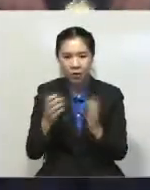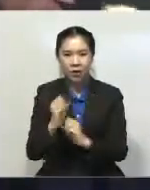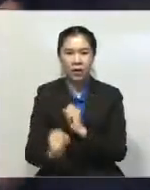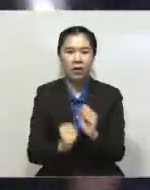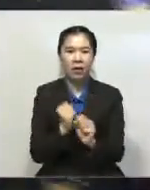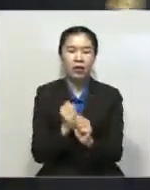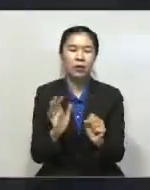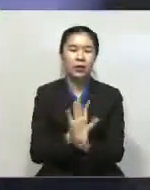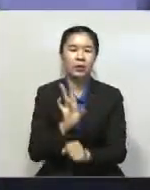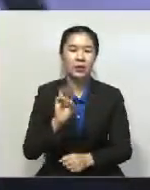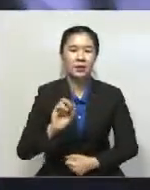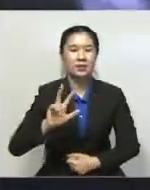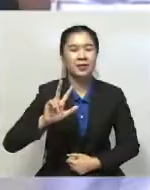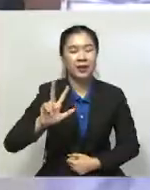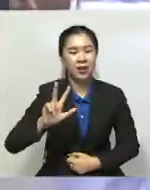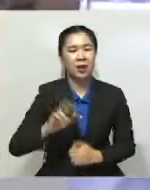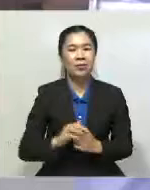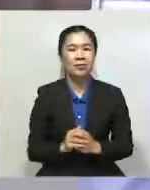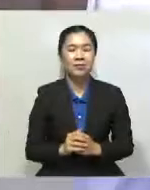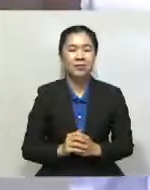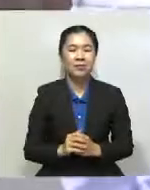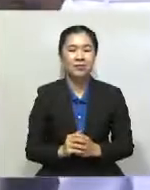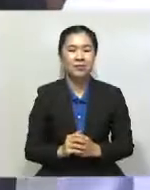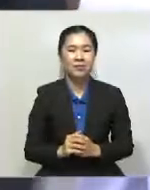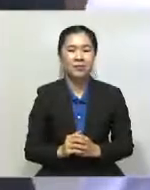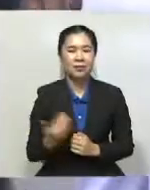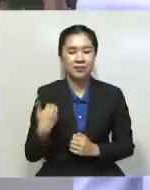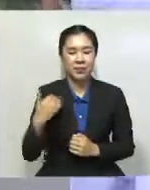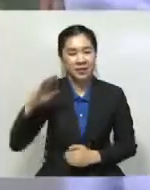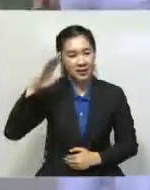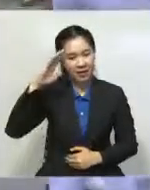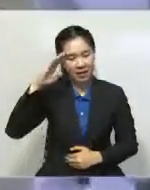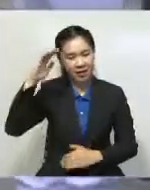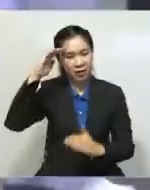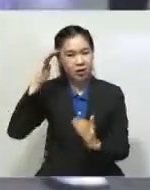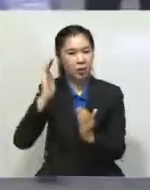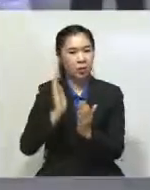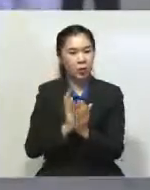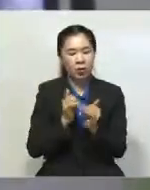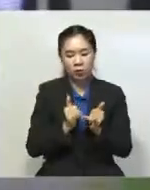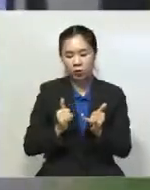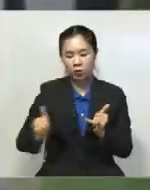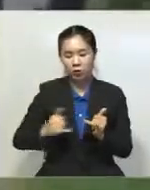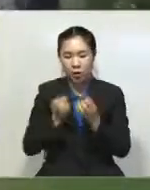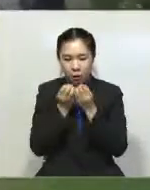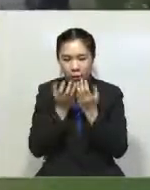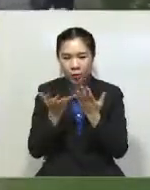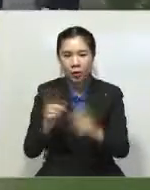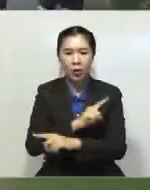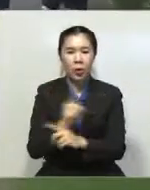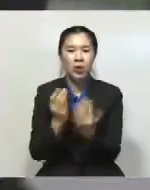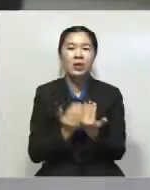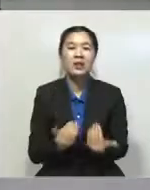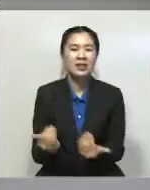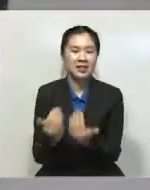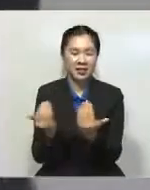บ73ปีนอกจากนี้ค่ะยังมีทั้งนายทหารนายตำรวจระดับสูงเข้าอวยพรวันเกิดด้วยซึ่งพล